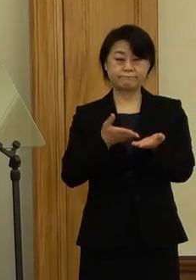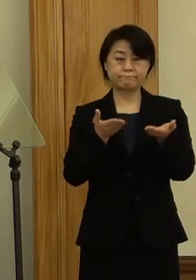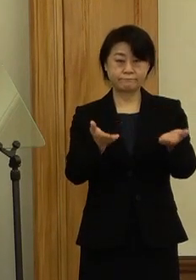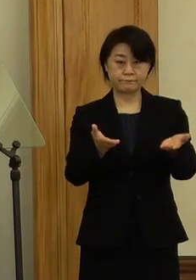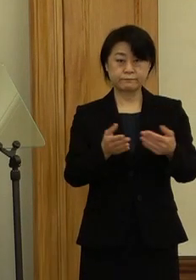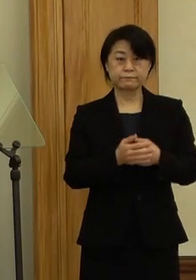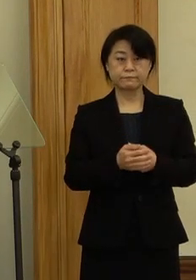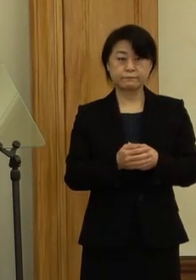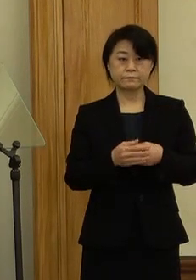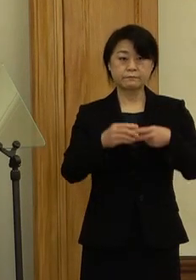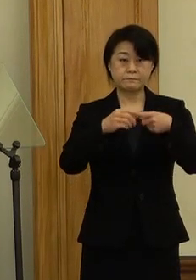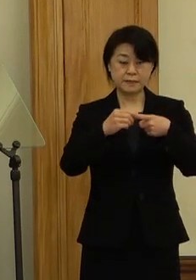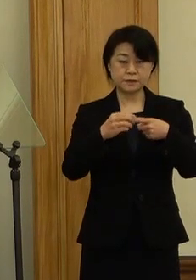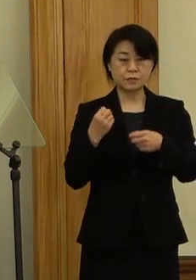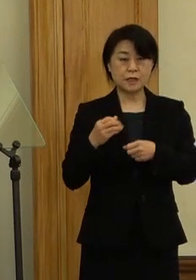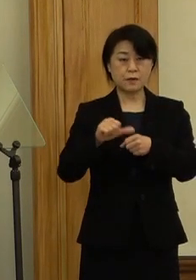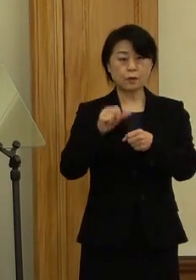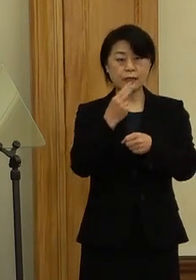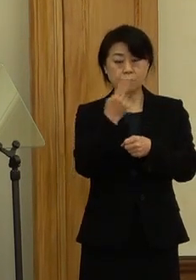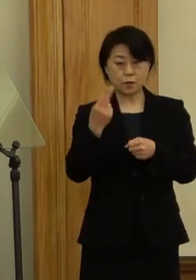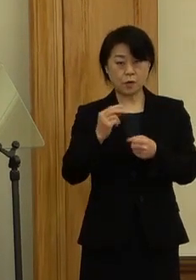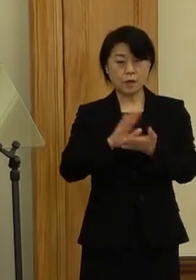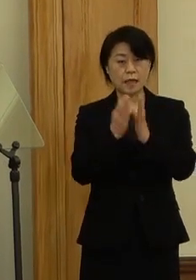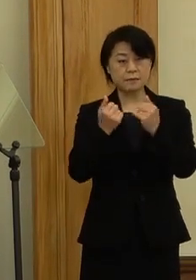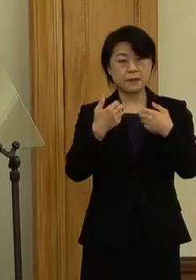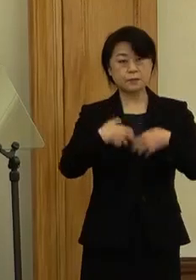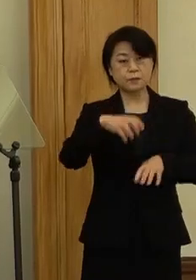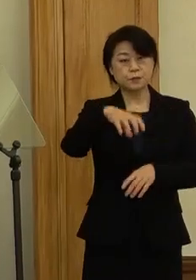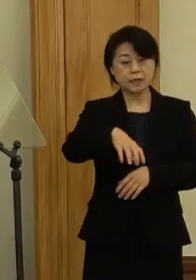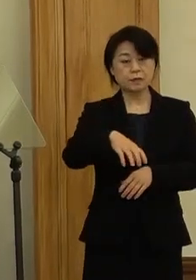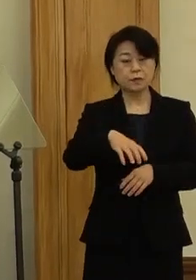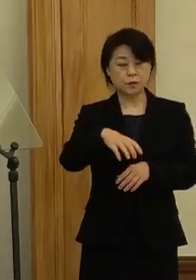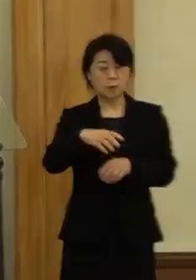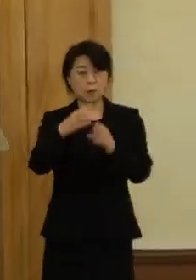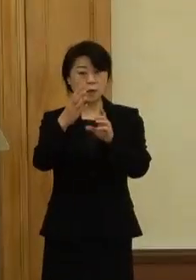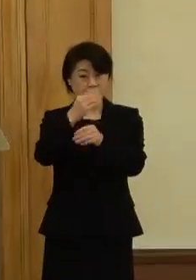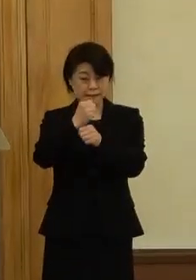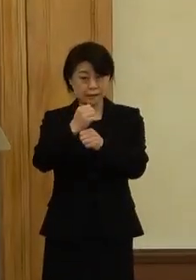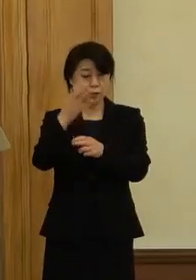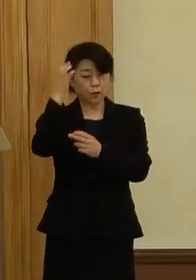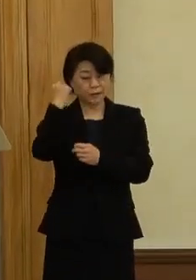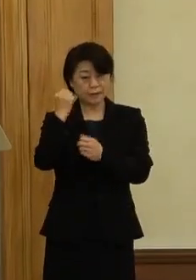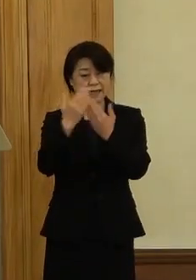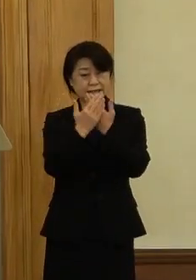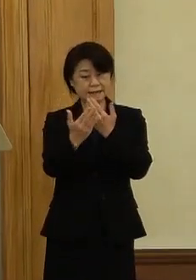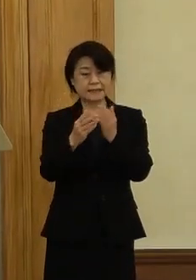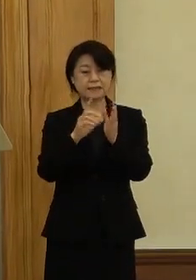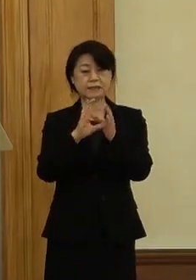。まず令和5年度の県民ふるさとの日記念式典について説明します。